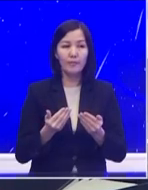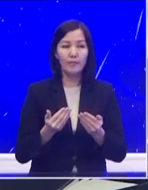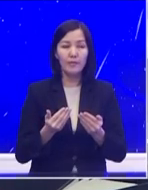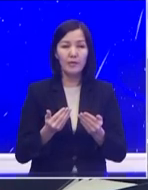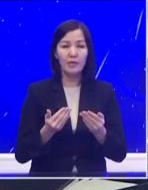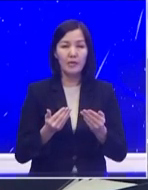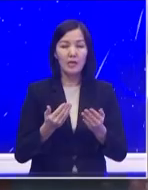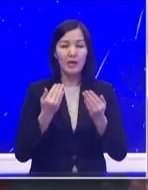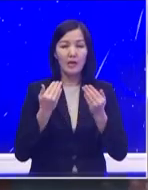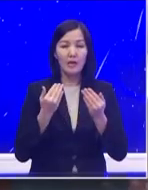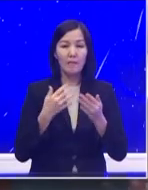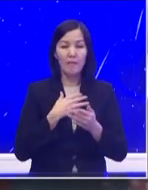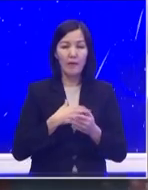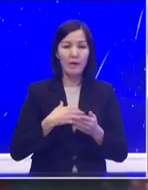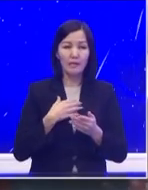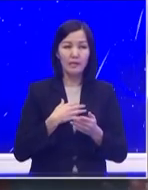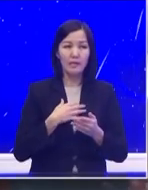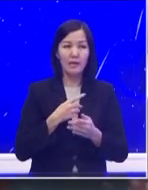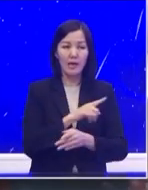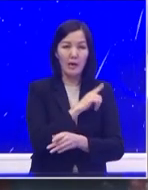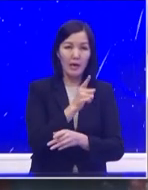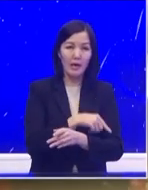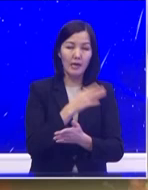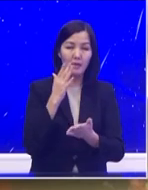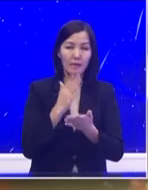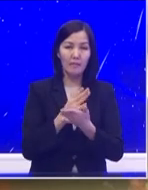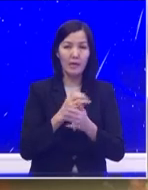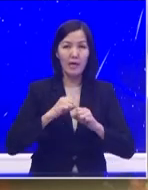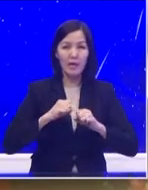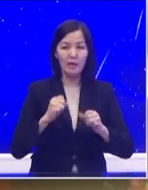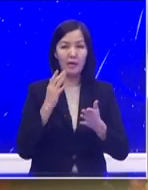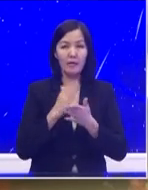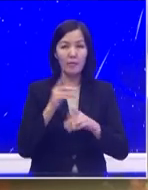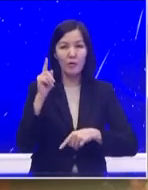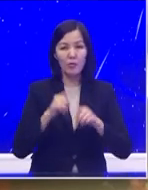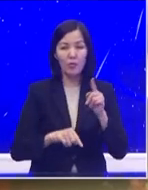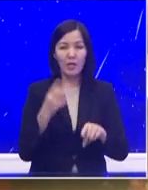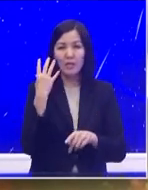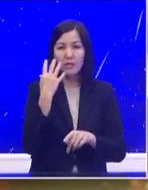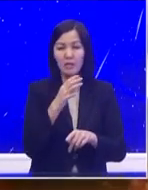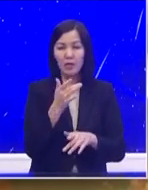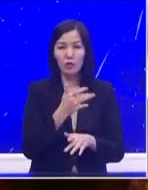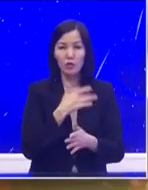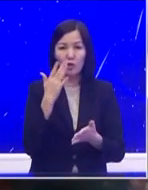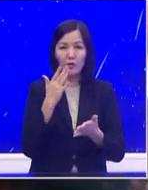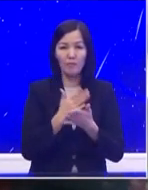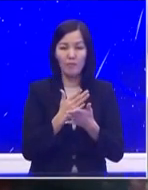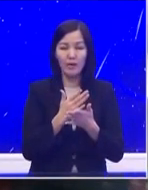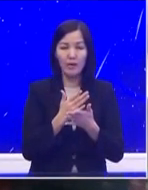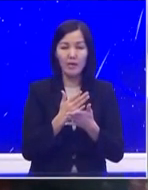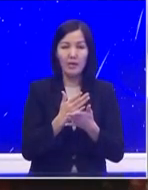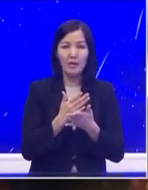туындап тұрған сияқты. Қайратым бар, айбатым бар, отаныма оттан ыстық, жүрегім бар суық